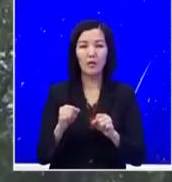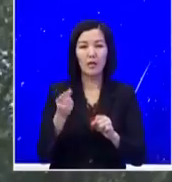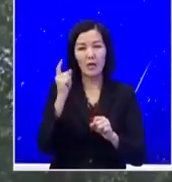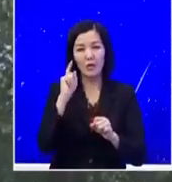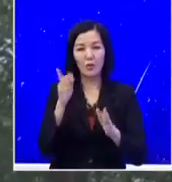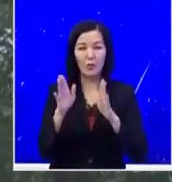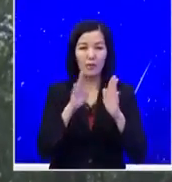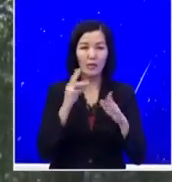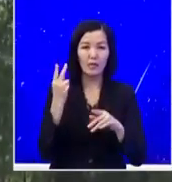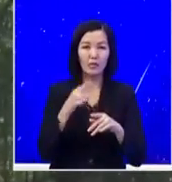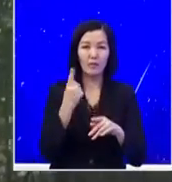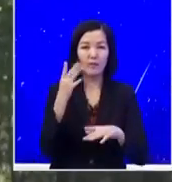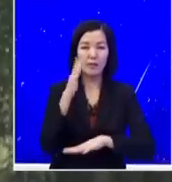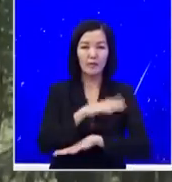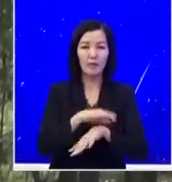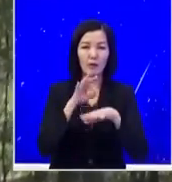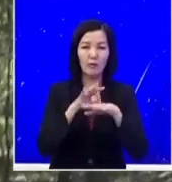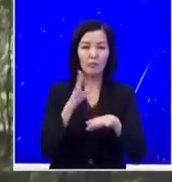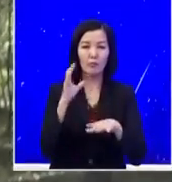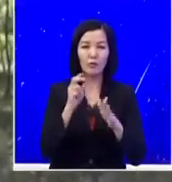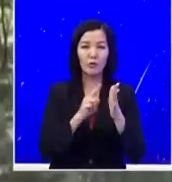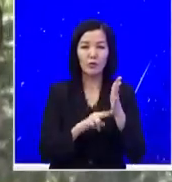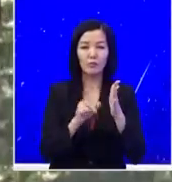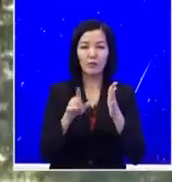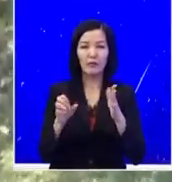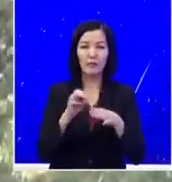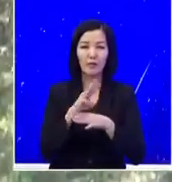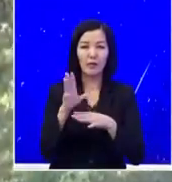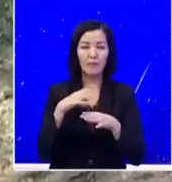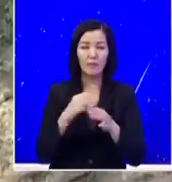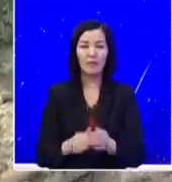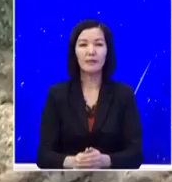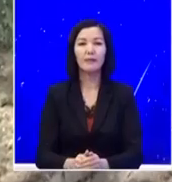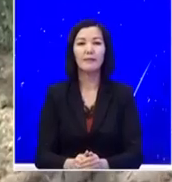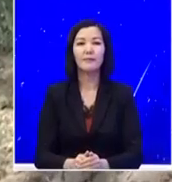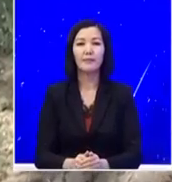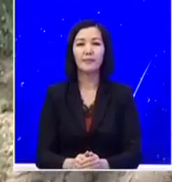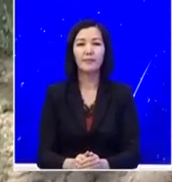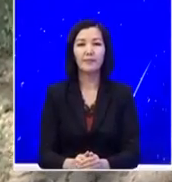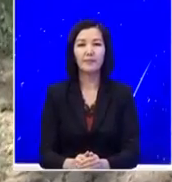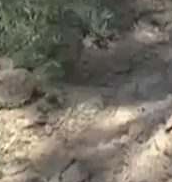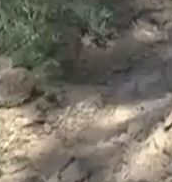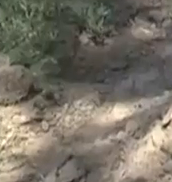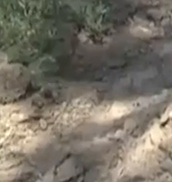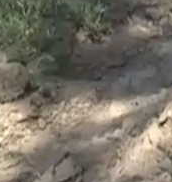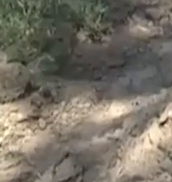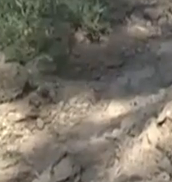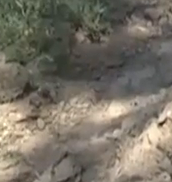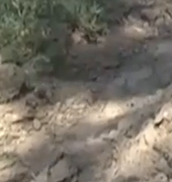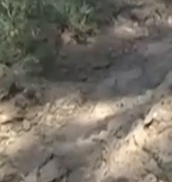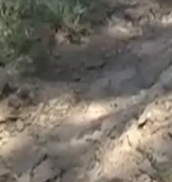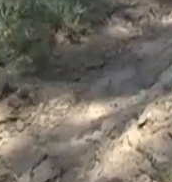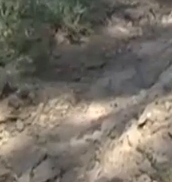желілерде 21 сабақ өткізіп, 570 адамды қамтыған. Алмат Хамид, Жетісу телеарнасы, Панфилов